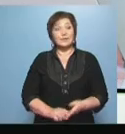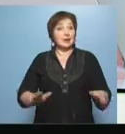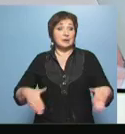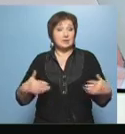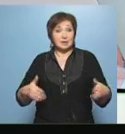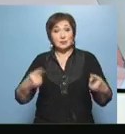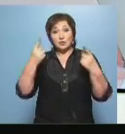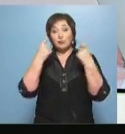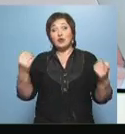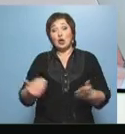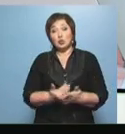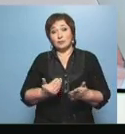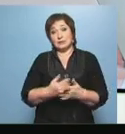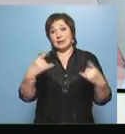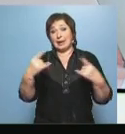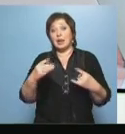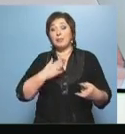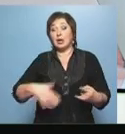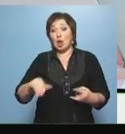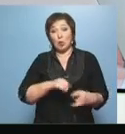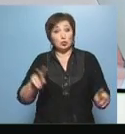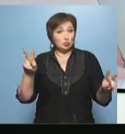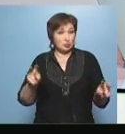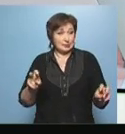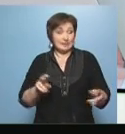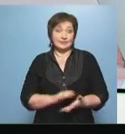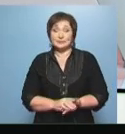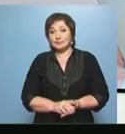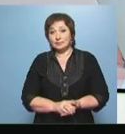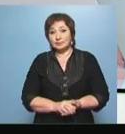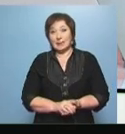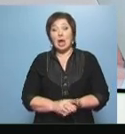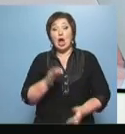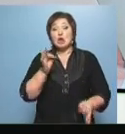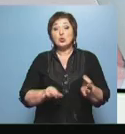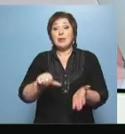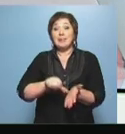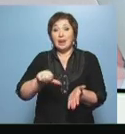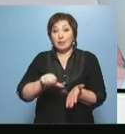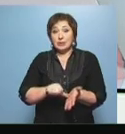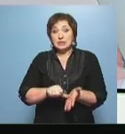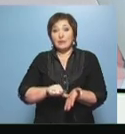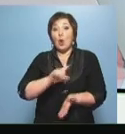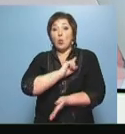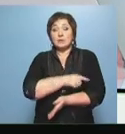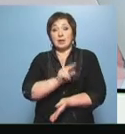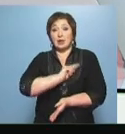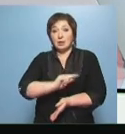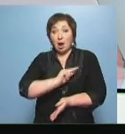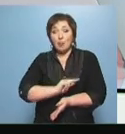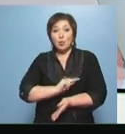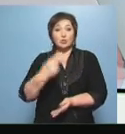Здравствуйте, в эфире новости телеканала «Моя Удмуртия», в студии Елена Риверчук. Судебные приставы усилили работу перед Новым